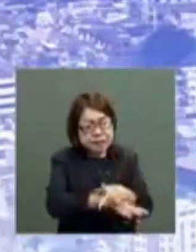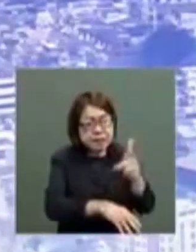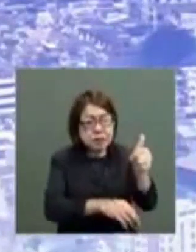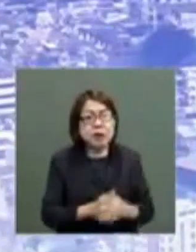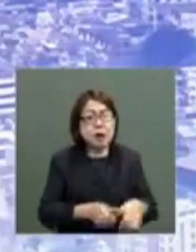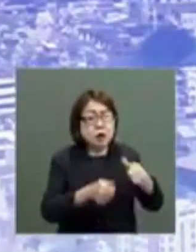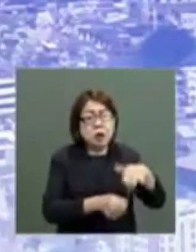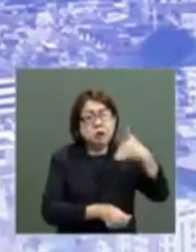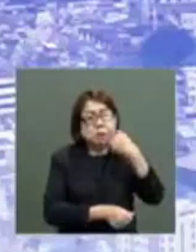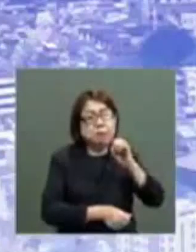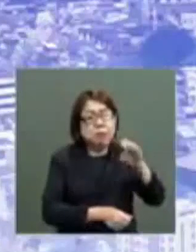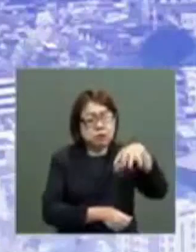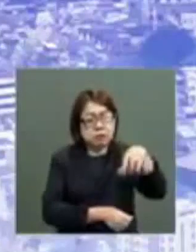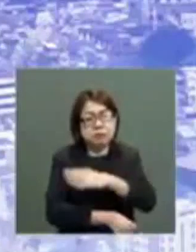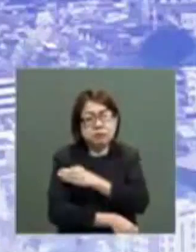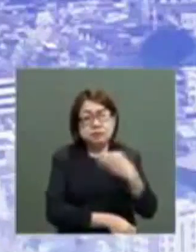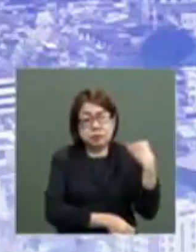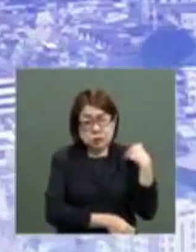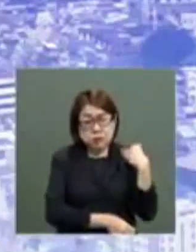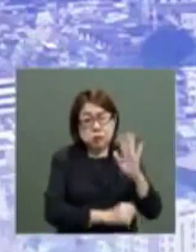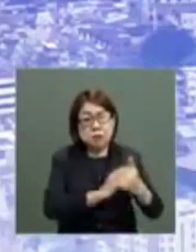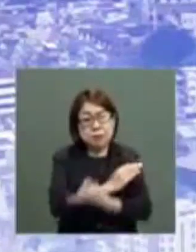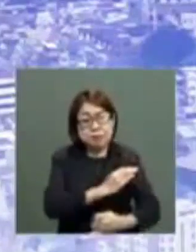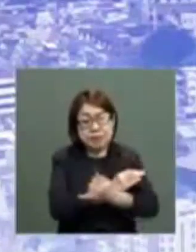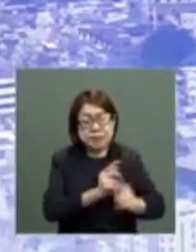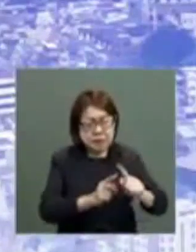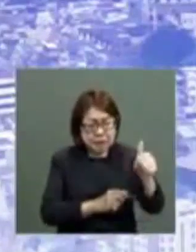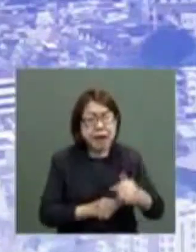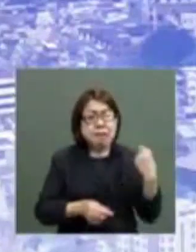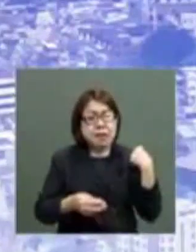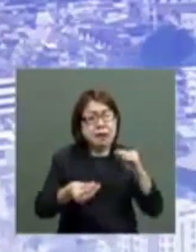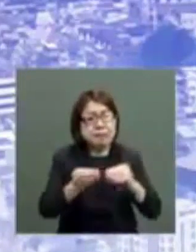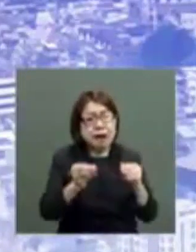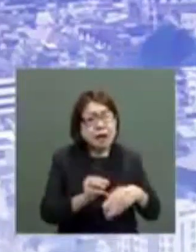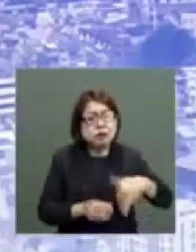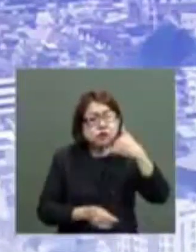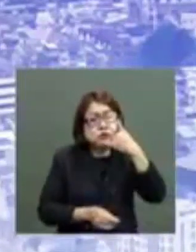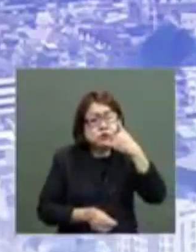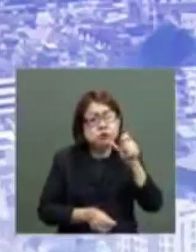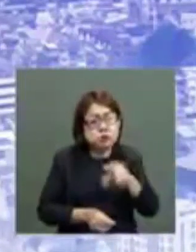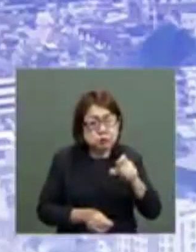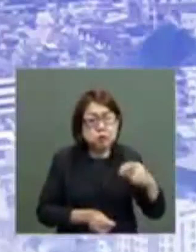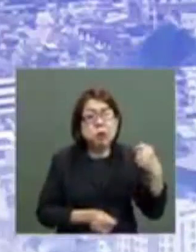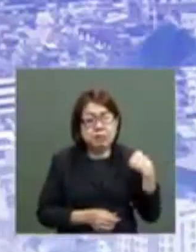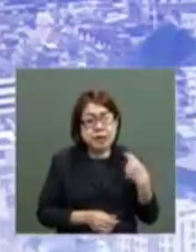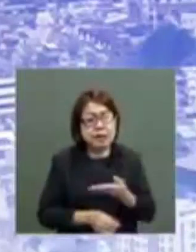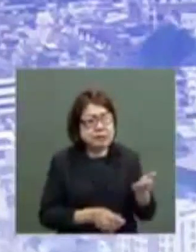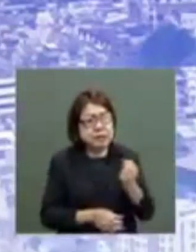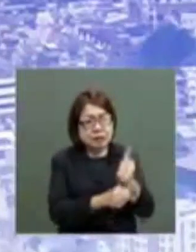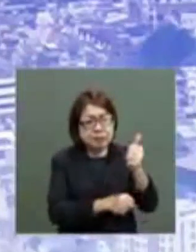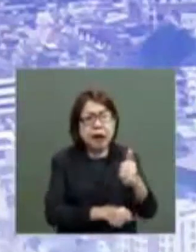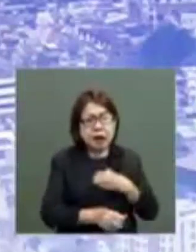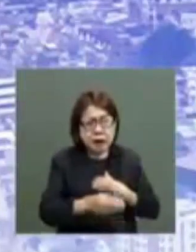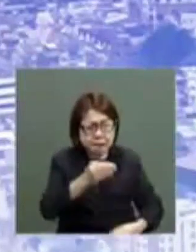ถานทูตหลายๆแห่งผมทราบว่ามีเบอร์ฮอตไลน์ด้วยนะครับท่านสามารถที่จะติดต่อ